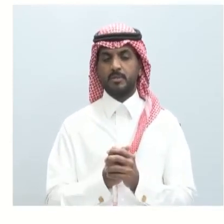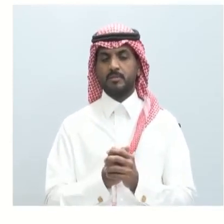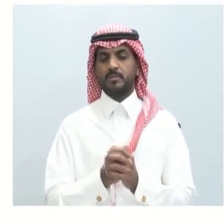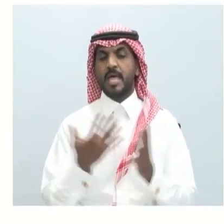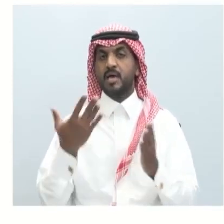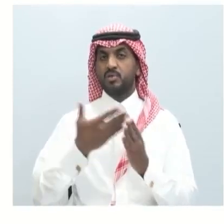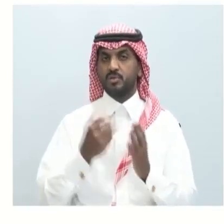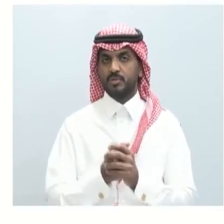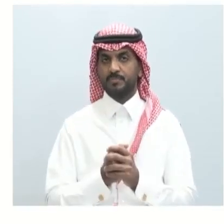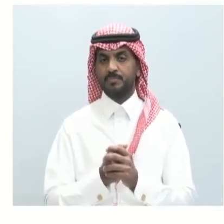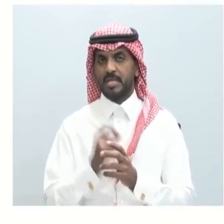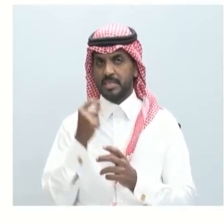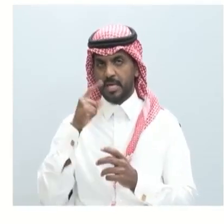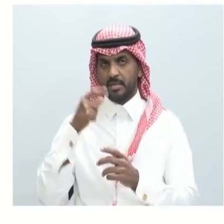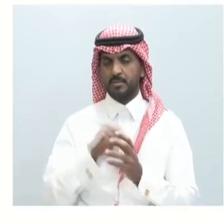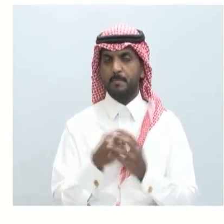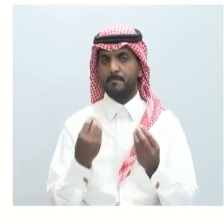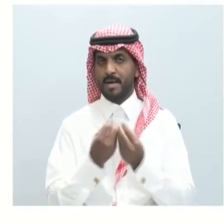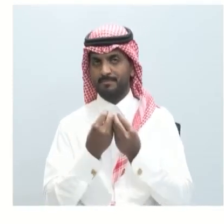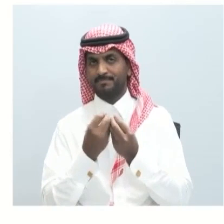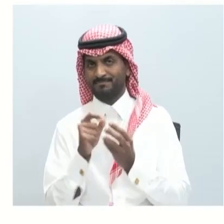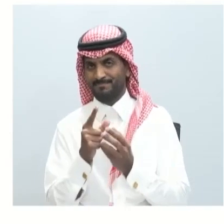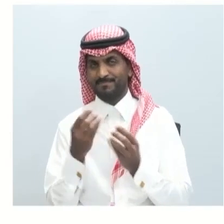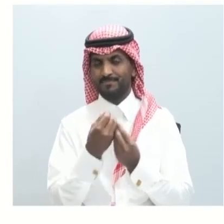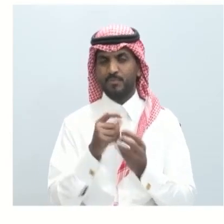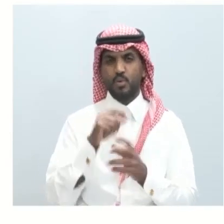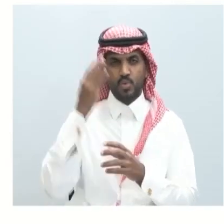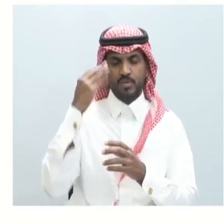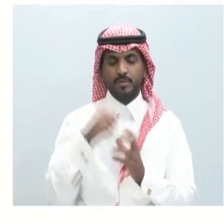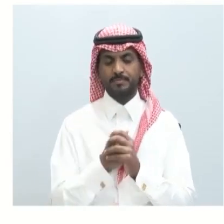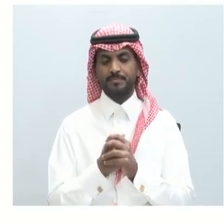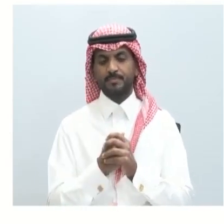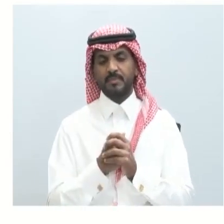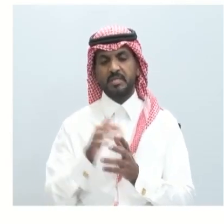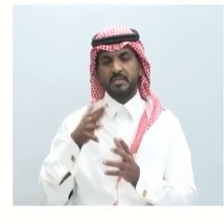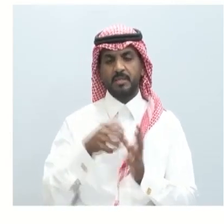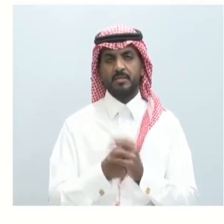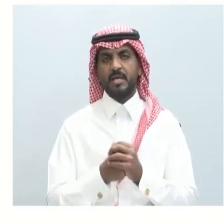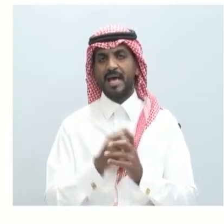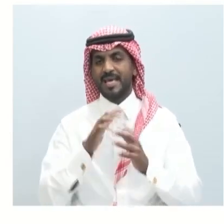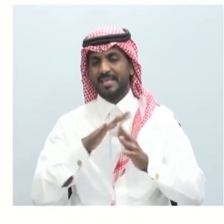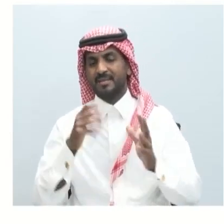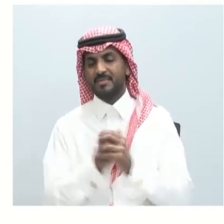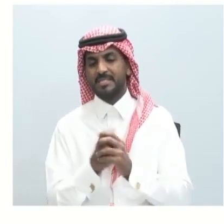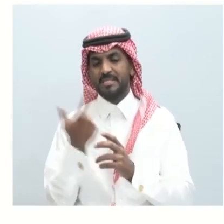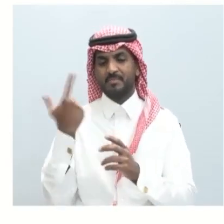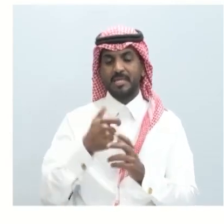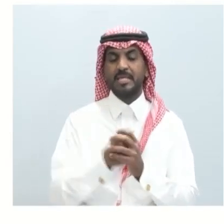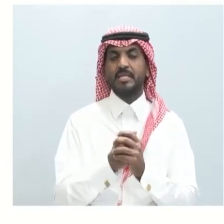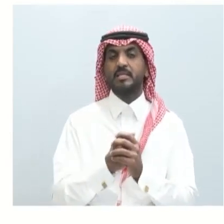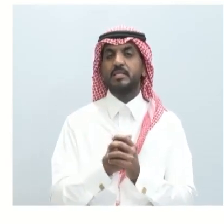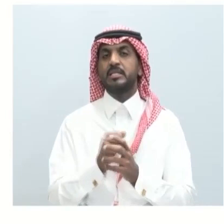التراكيب الجينيه للذكر مع التراكيب الجينيه للانثى سوف يكون لدينا احتمالات اكثر من 70